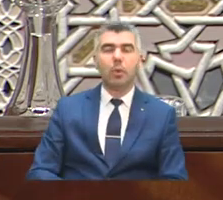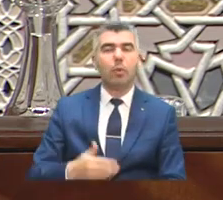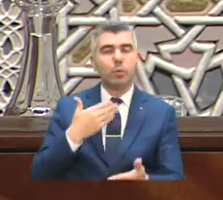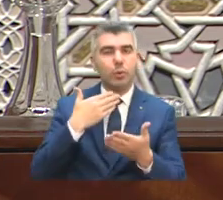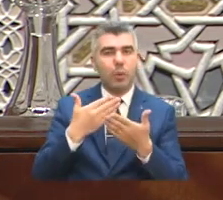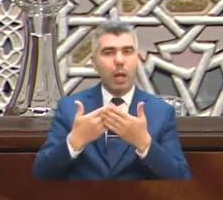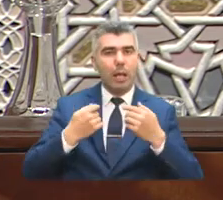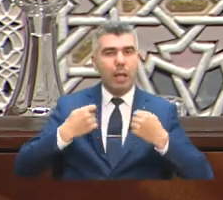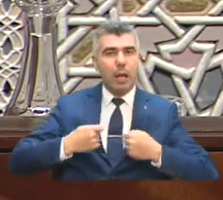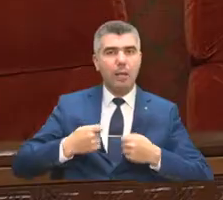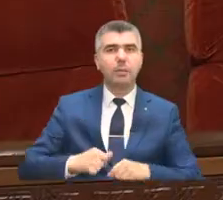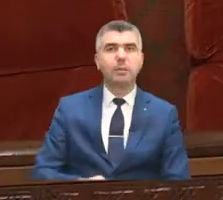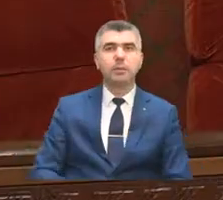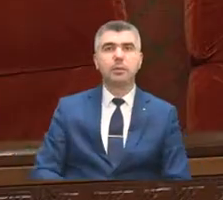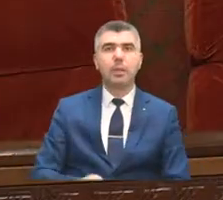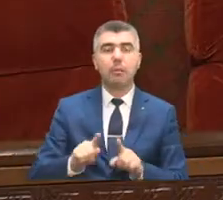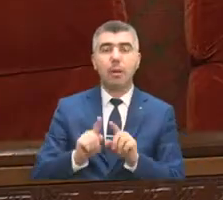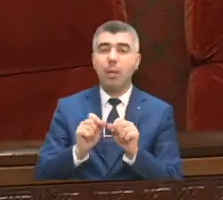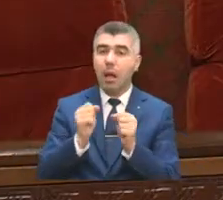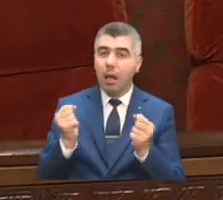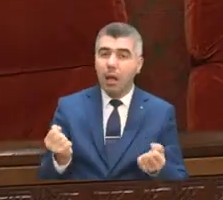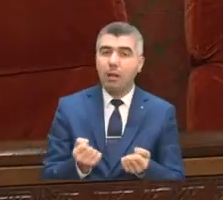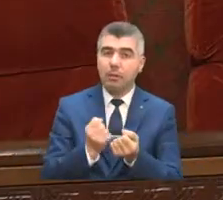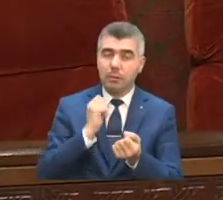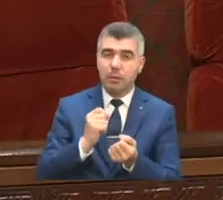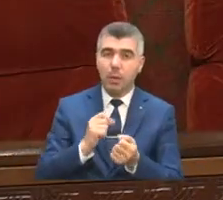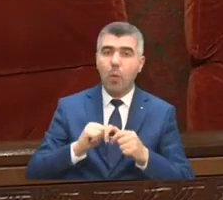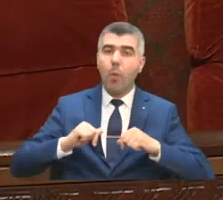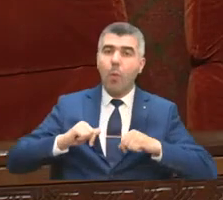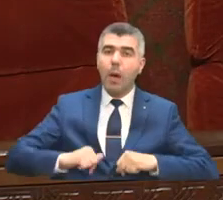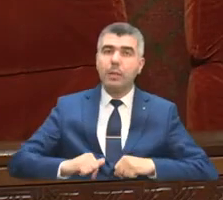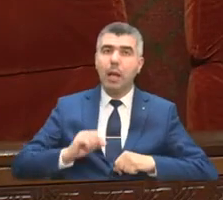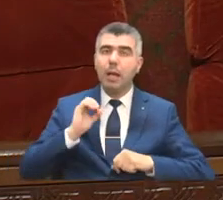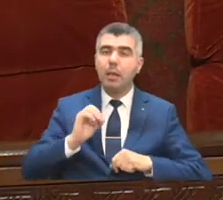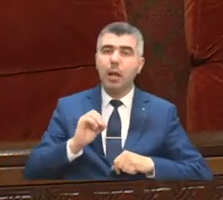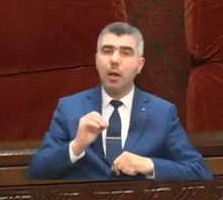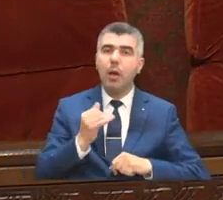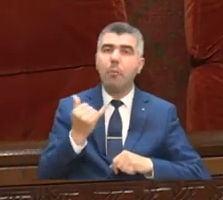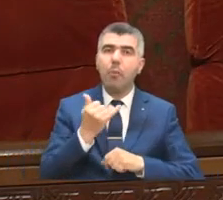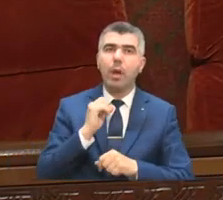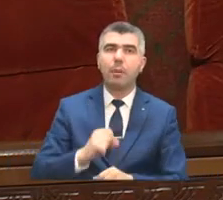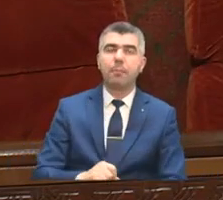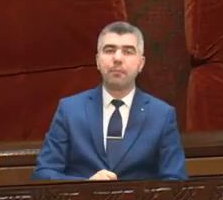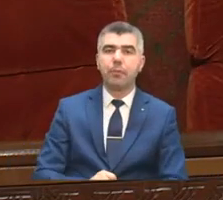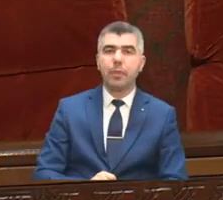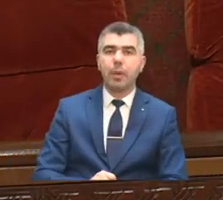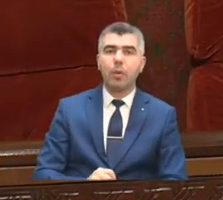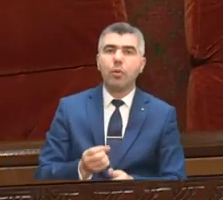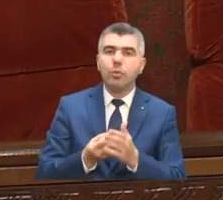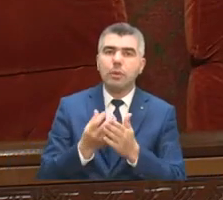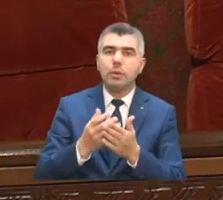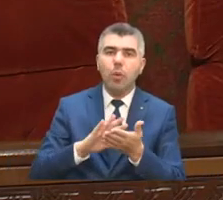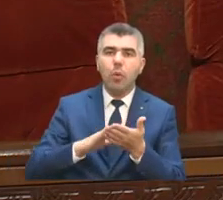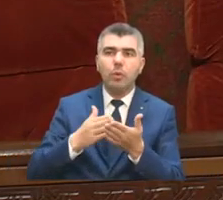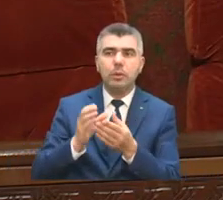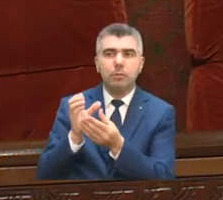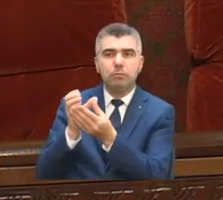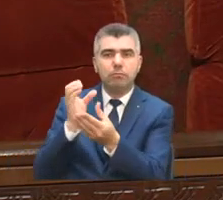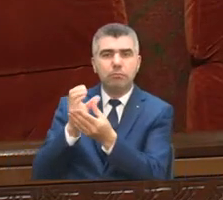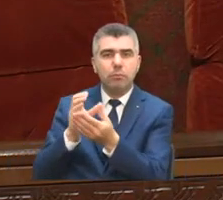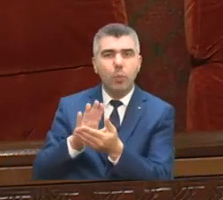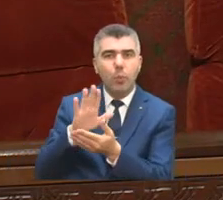المحترم باش نهضو بهذه القطاع هذا تتمنى الوزارات تصور طموح للتطوير نقل الشمولي ومستدام